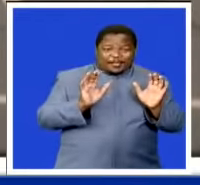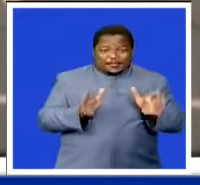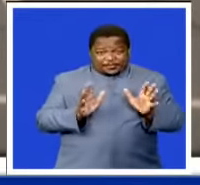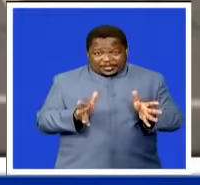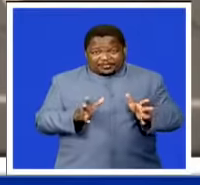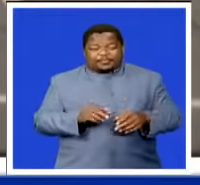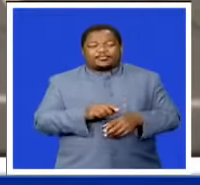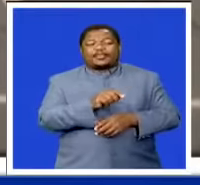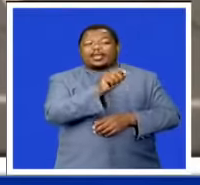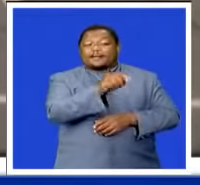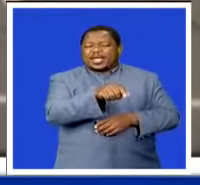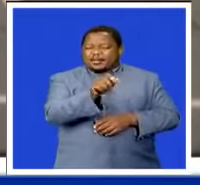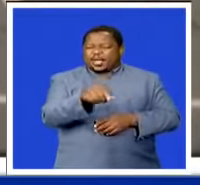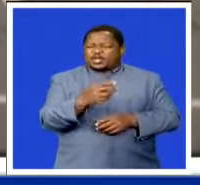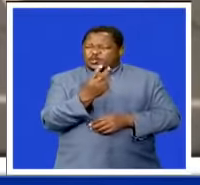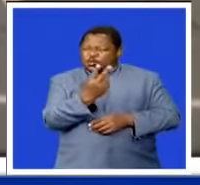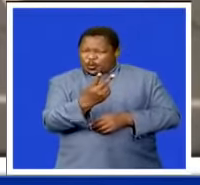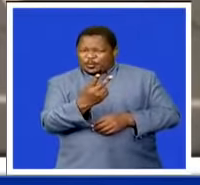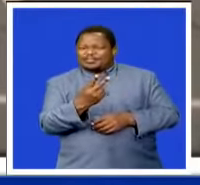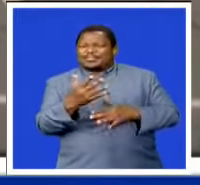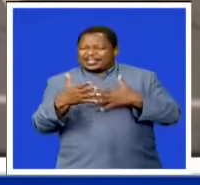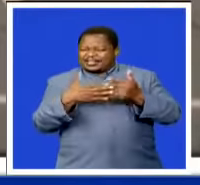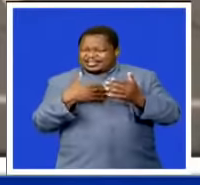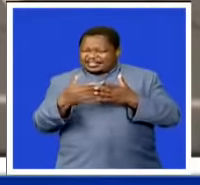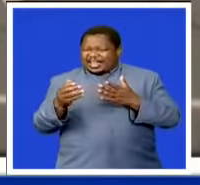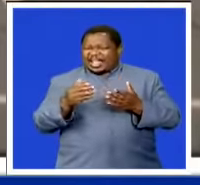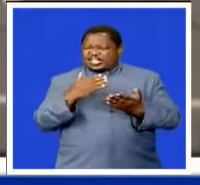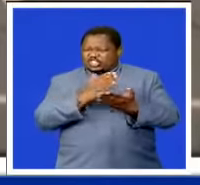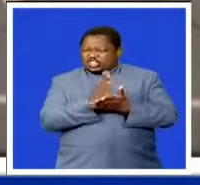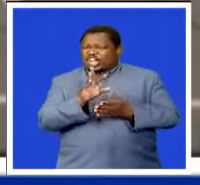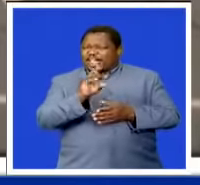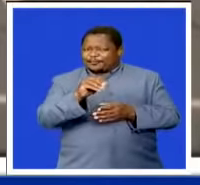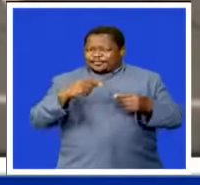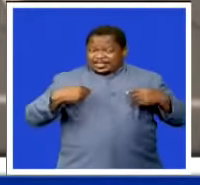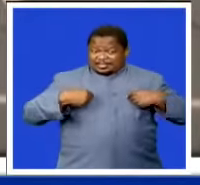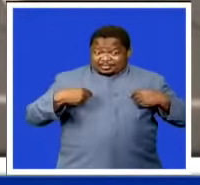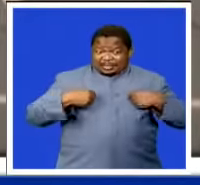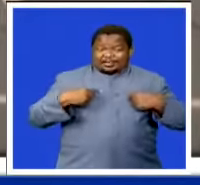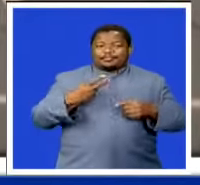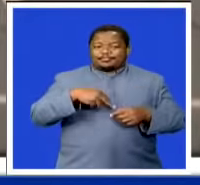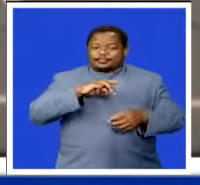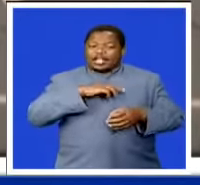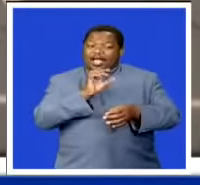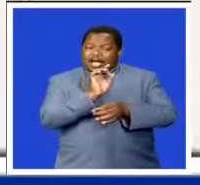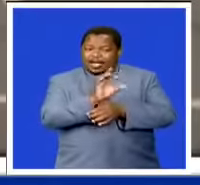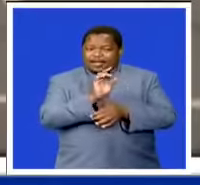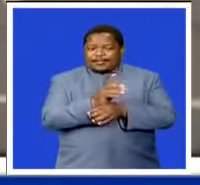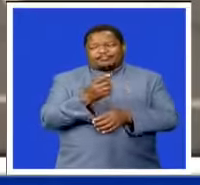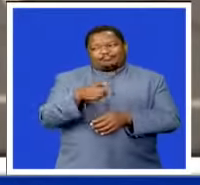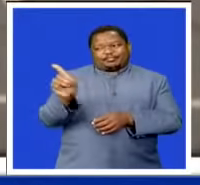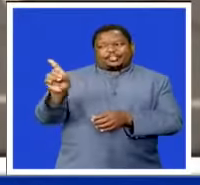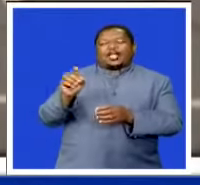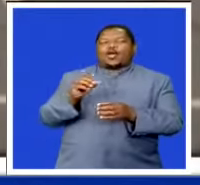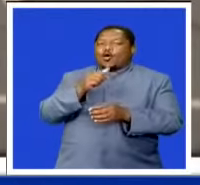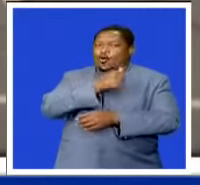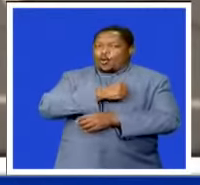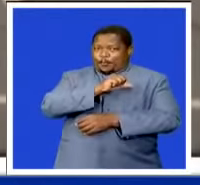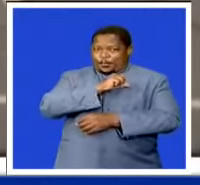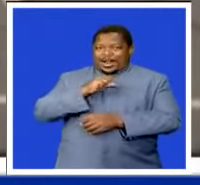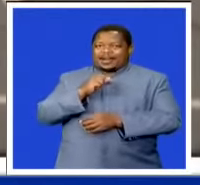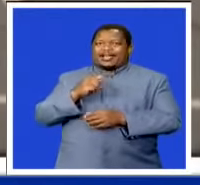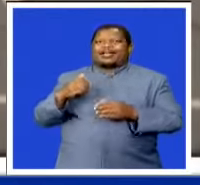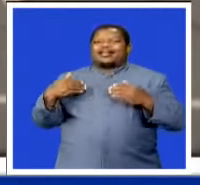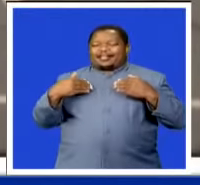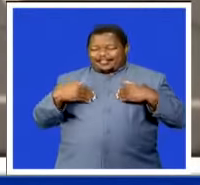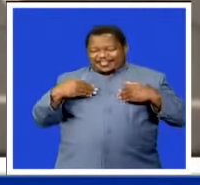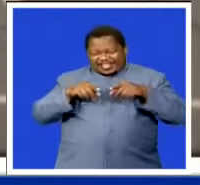bede i-cancer but banema-abnormalities labanawo sibathumelele esibhedlela for kuyochubeka nekubhojolo. Siyawakhuthata